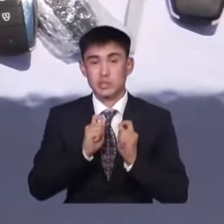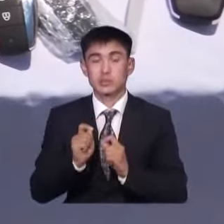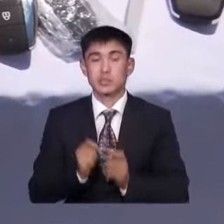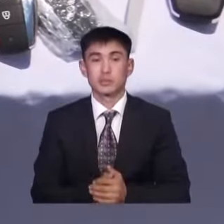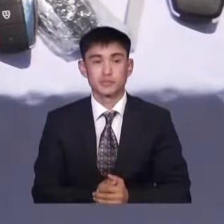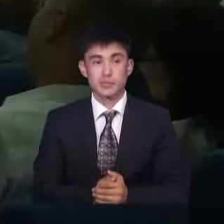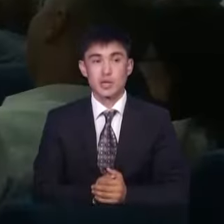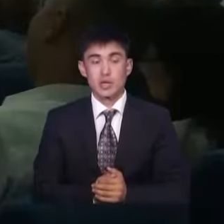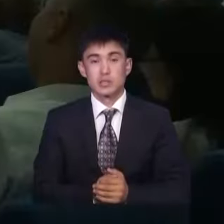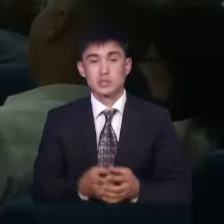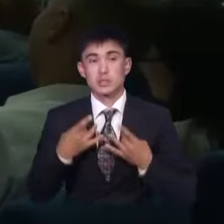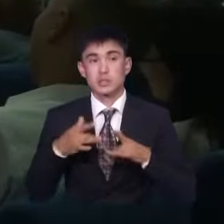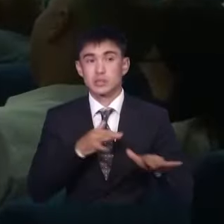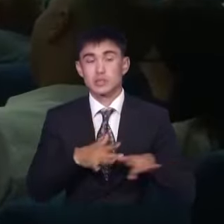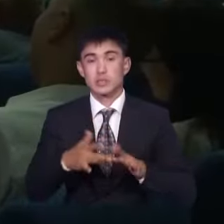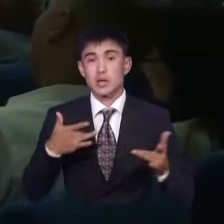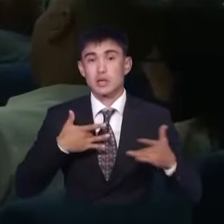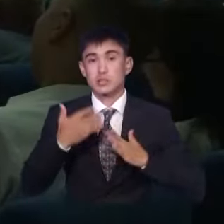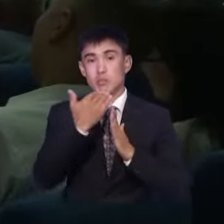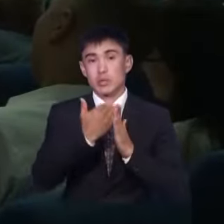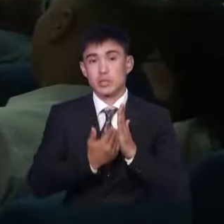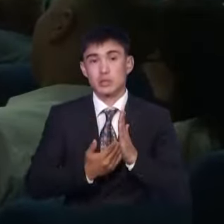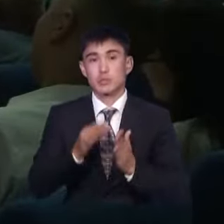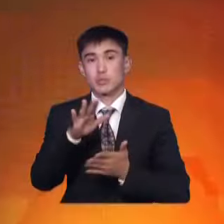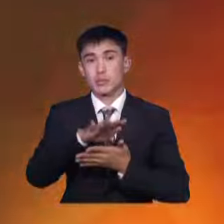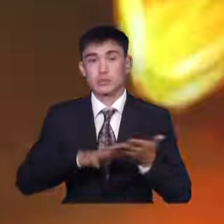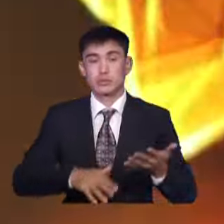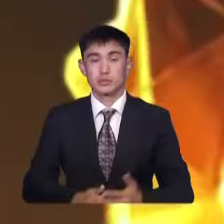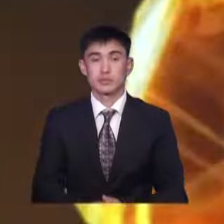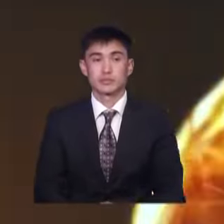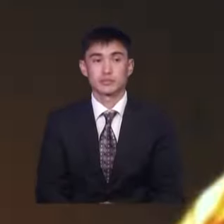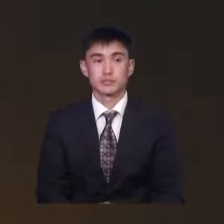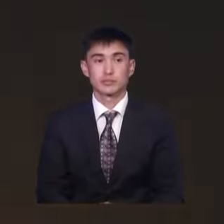табысталды. Салтанатты кеш концерттік бағдарламаға ұласты.